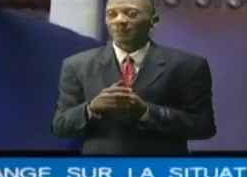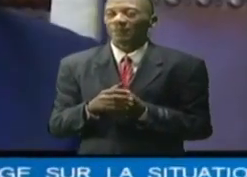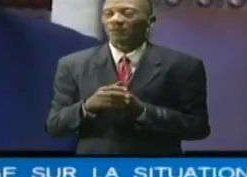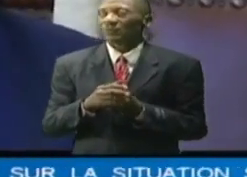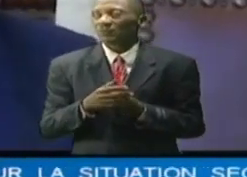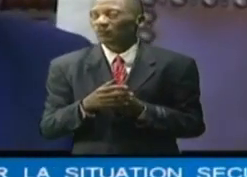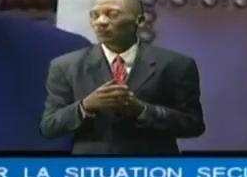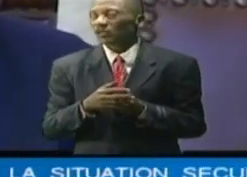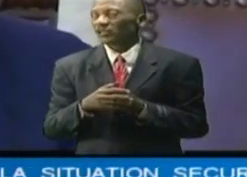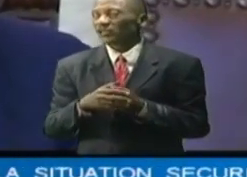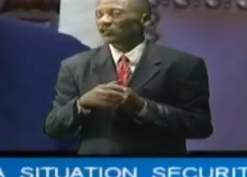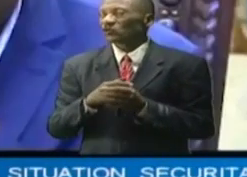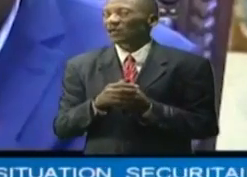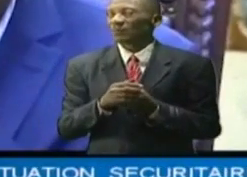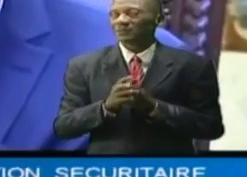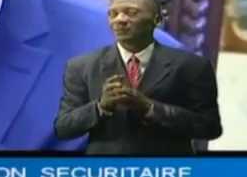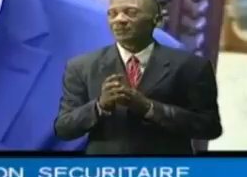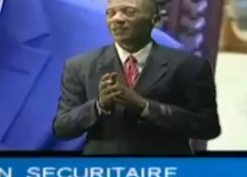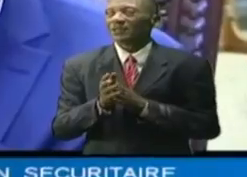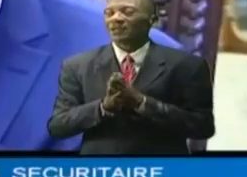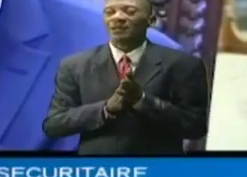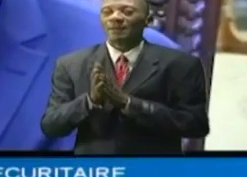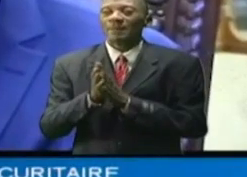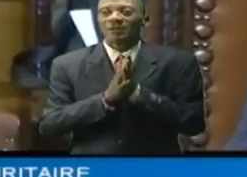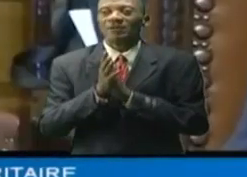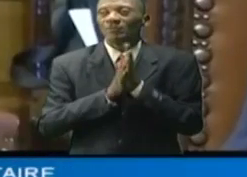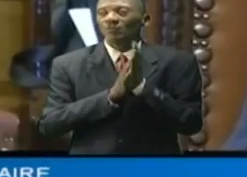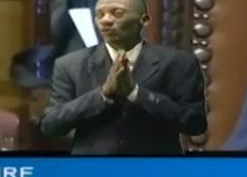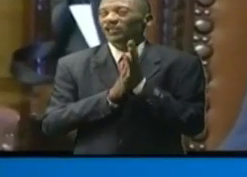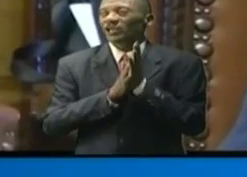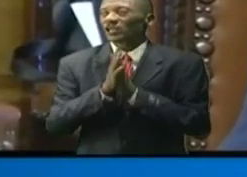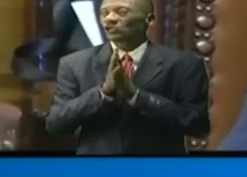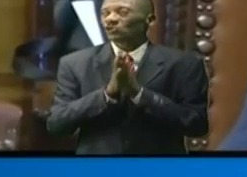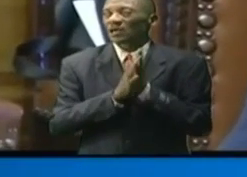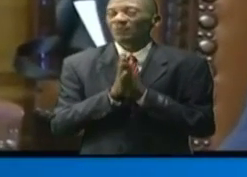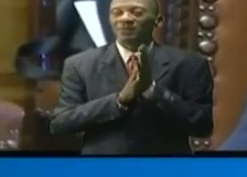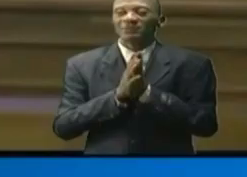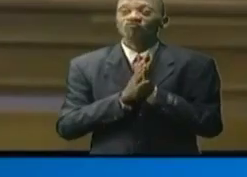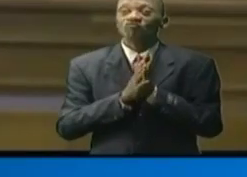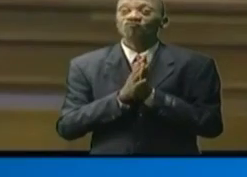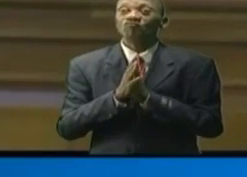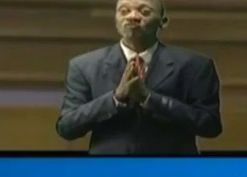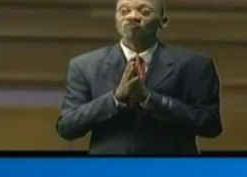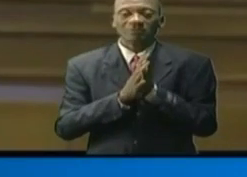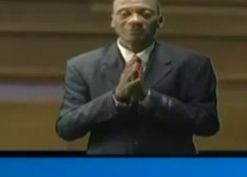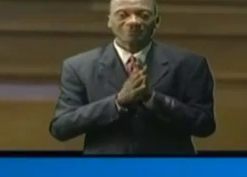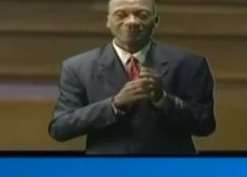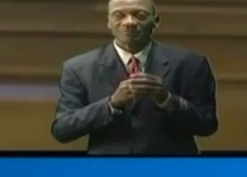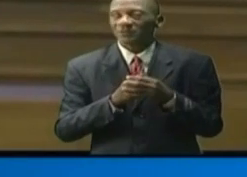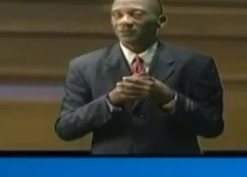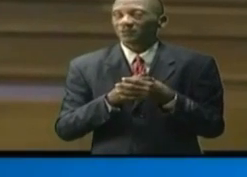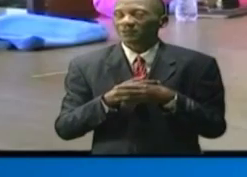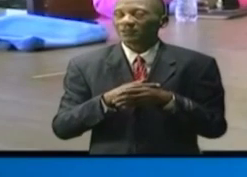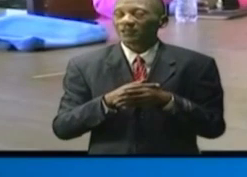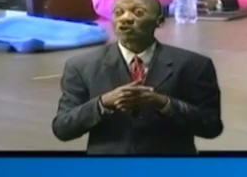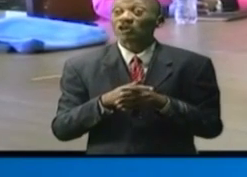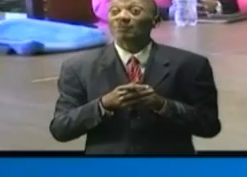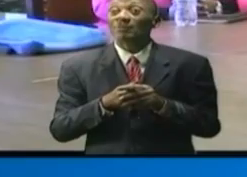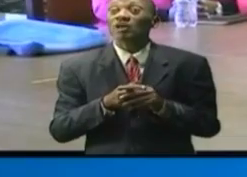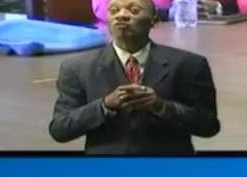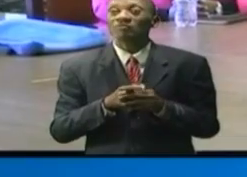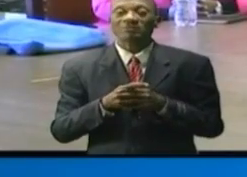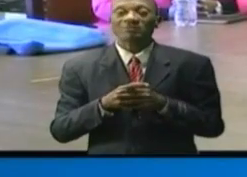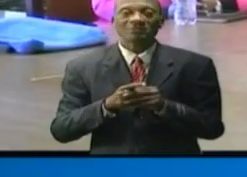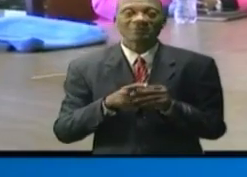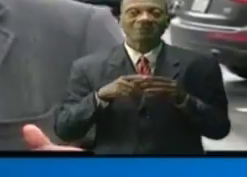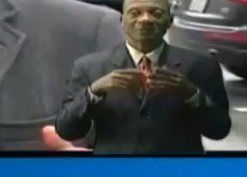du Kassai, son directeur de cabinet, le président de l'Assemblée provinciale du Kassai, mais aussi un député. Pourquoi ils sont venus